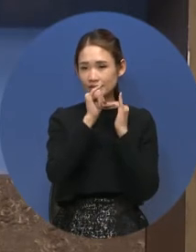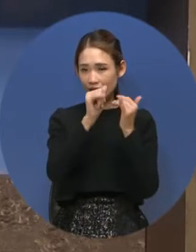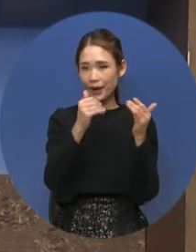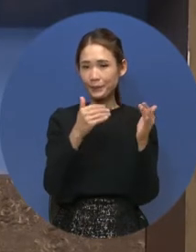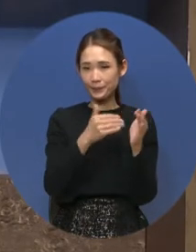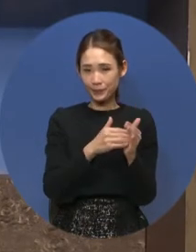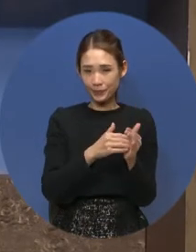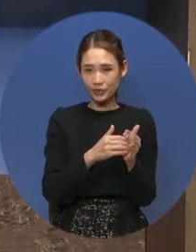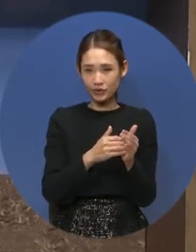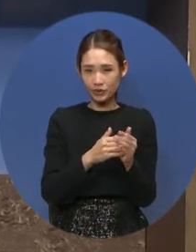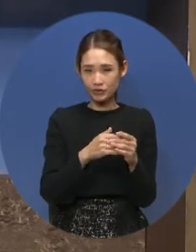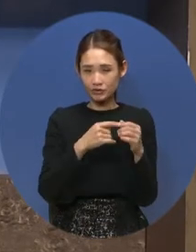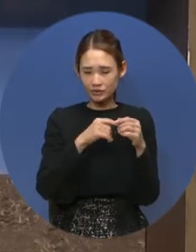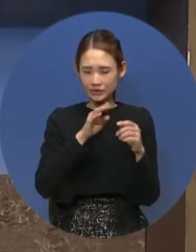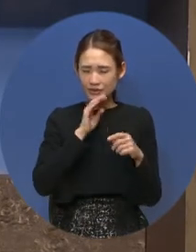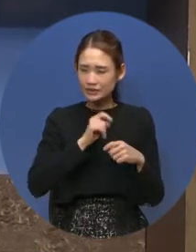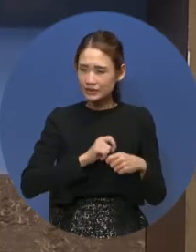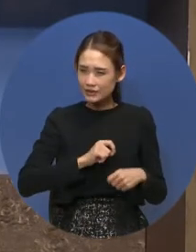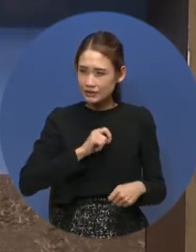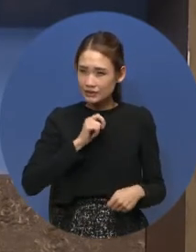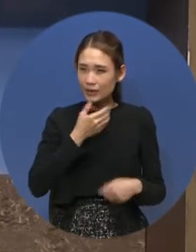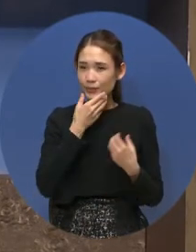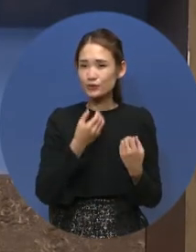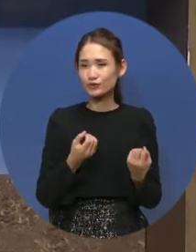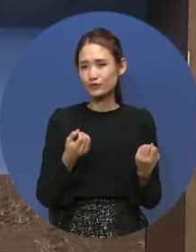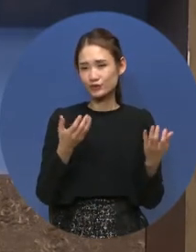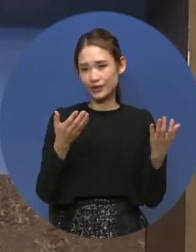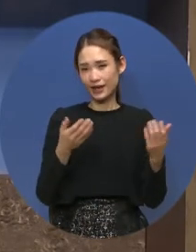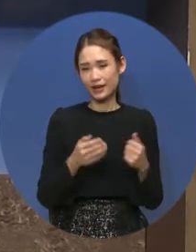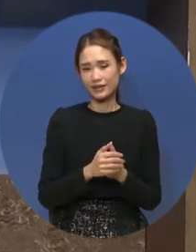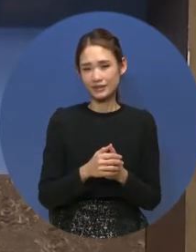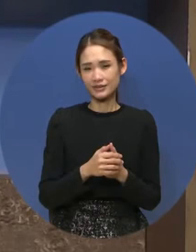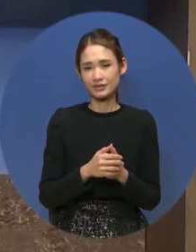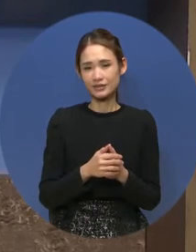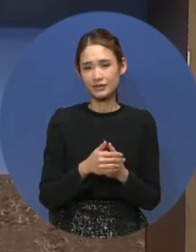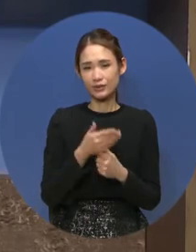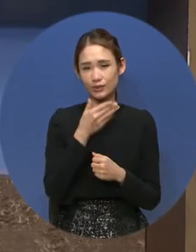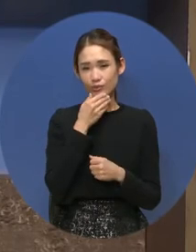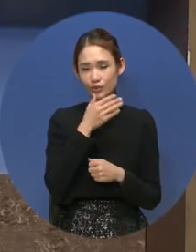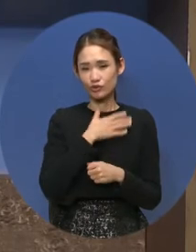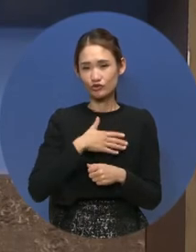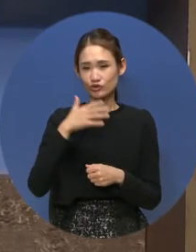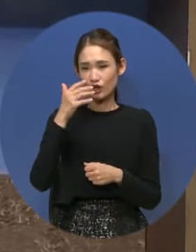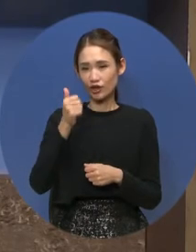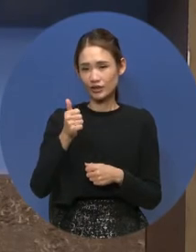네. 먼저 진심으로 축하드립니다. 네, 감사합니다. 네. 이